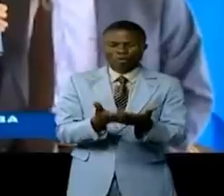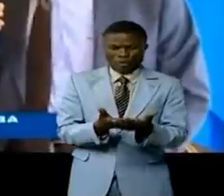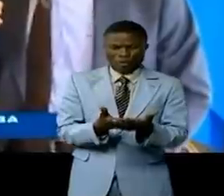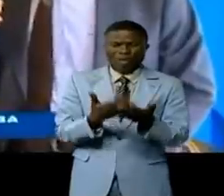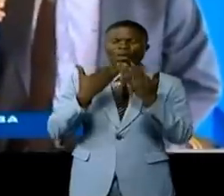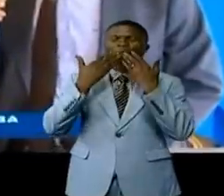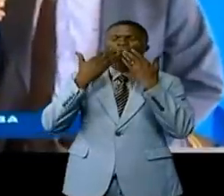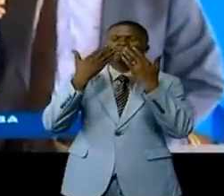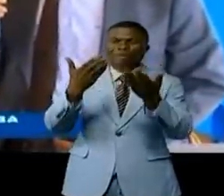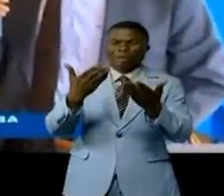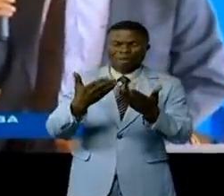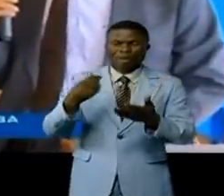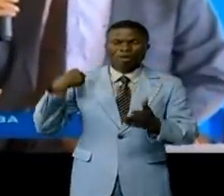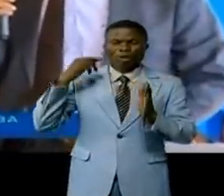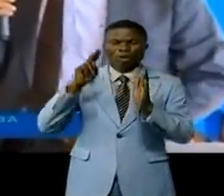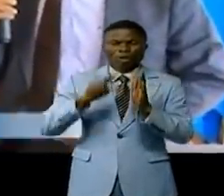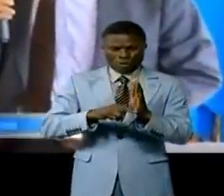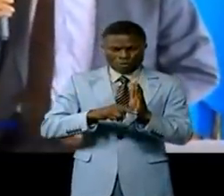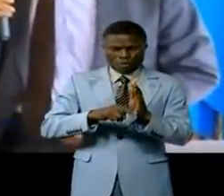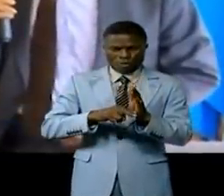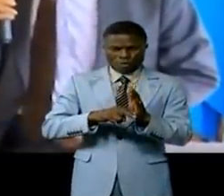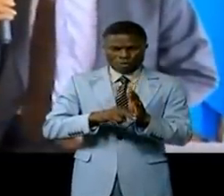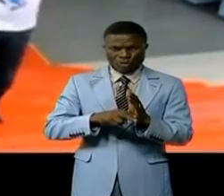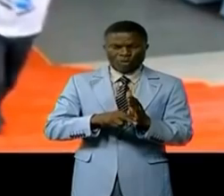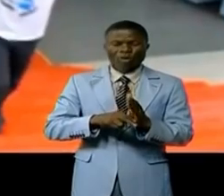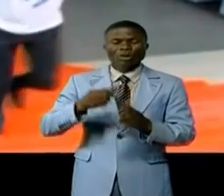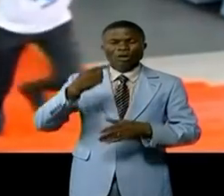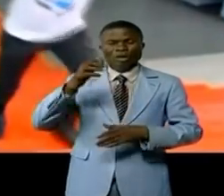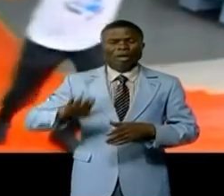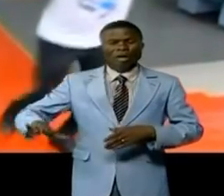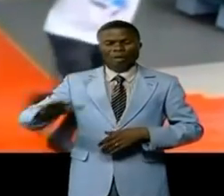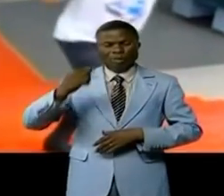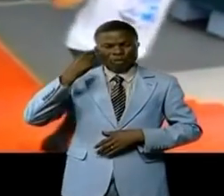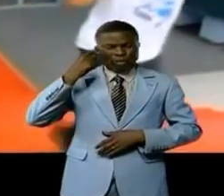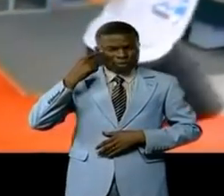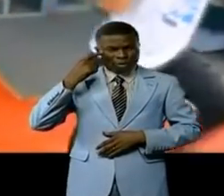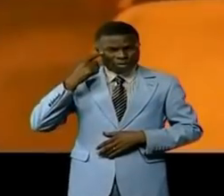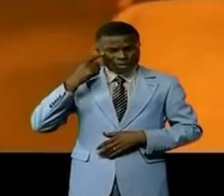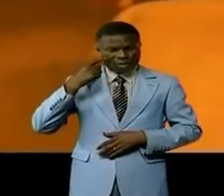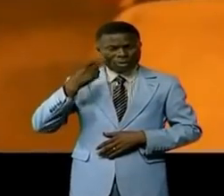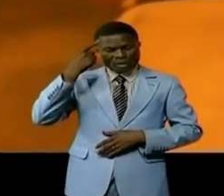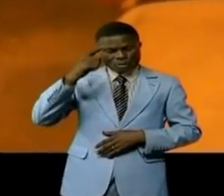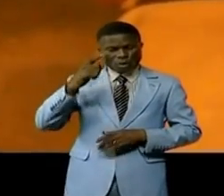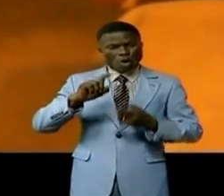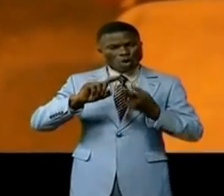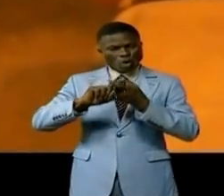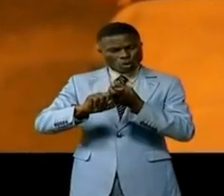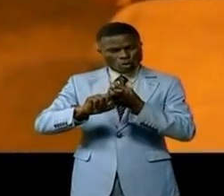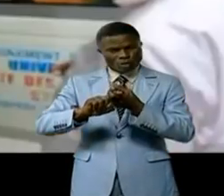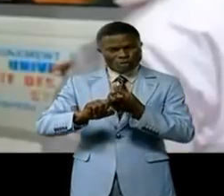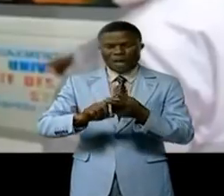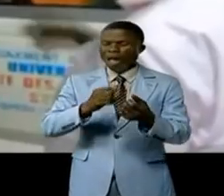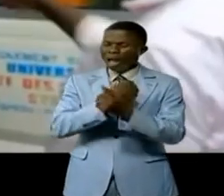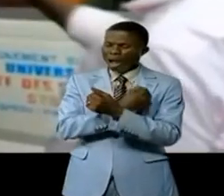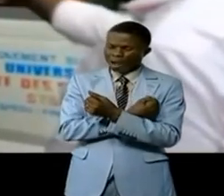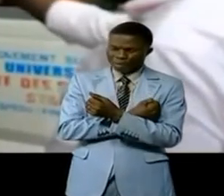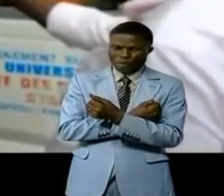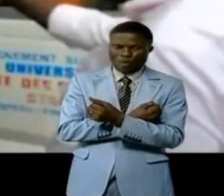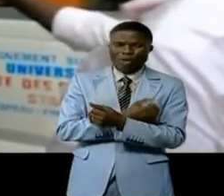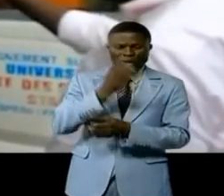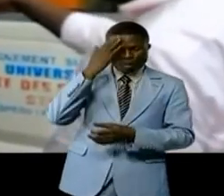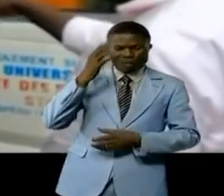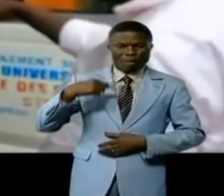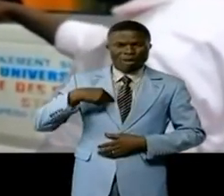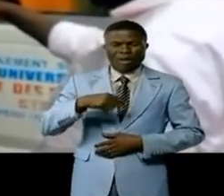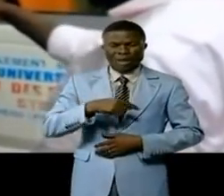Merci au gouvernement de la République populaire de Chine pour cette marque de sympathie,